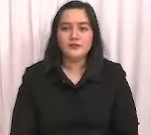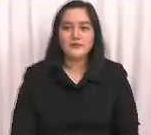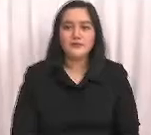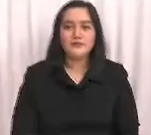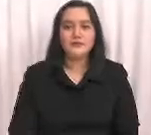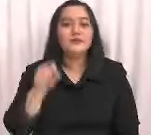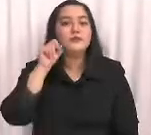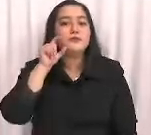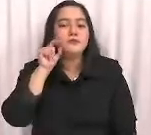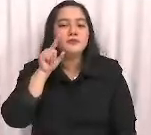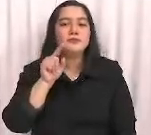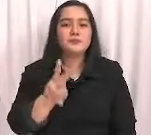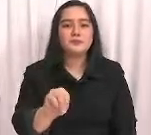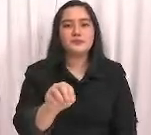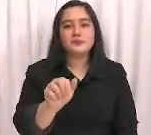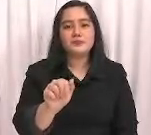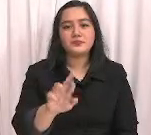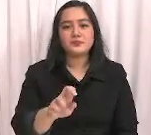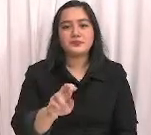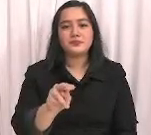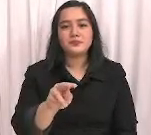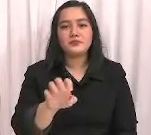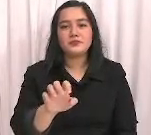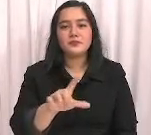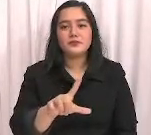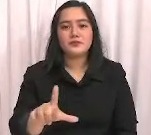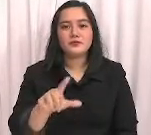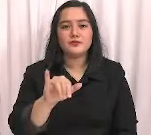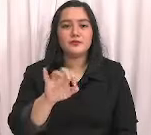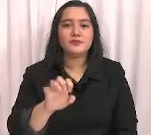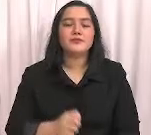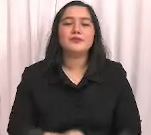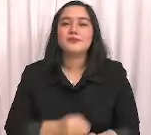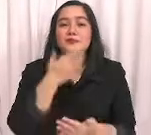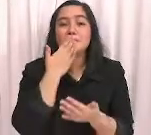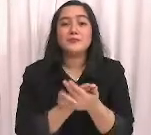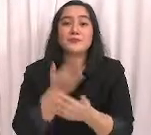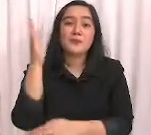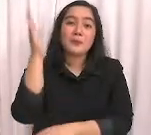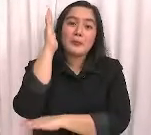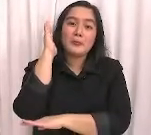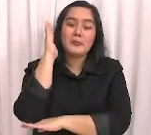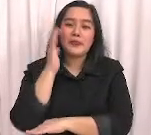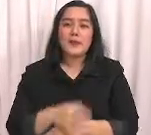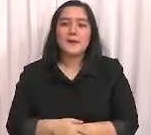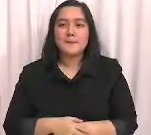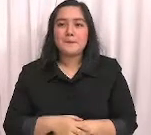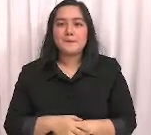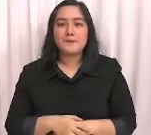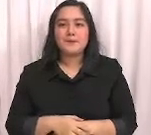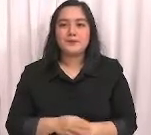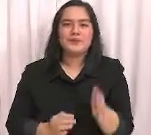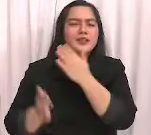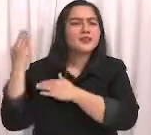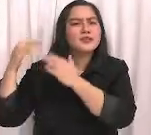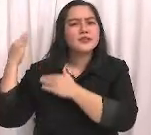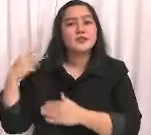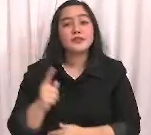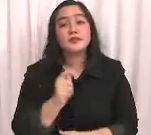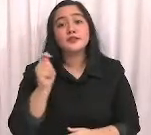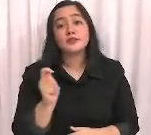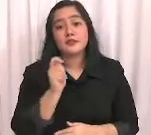Marinelli. Hello, magandang tanghali sa inyong lahat at ganun-ganun lang. Last Tuesday na po